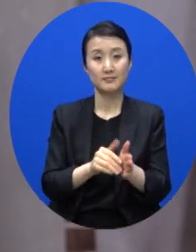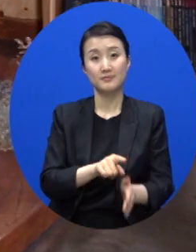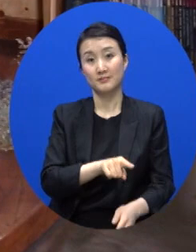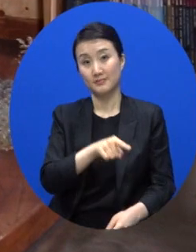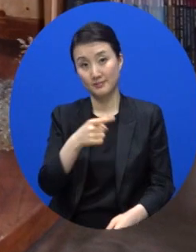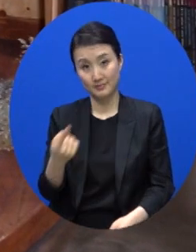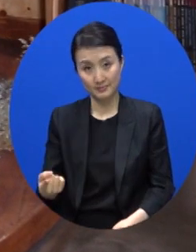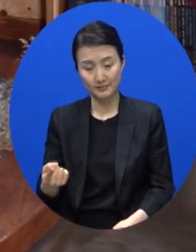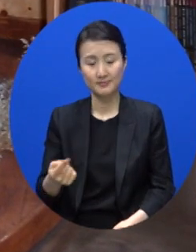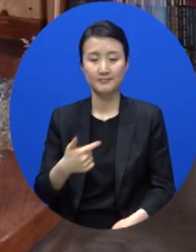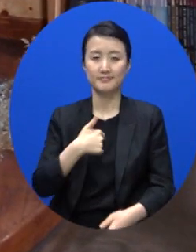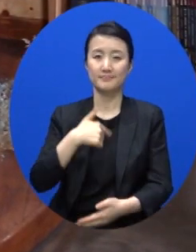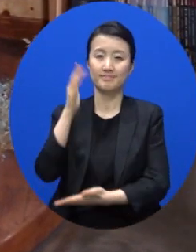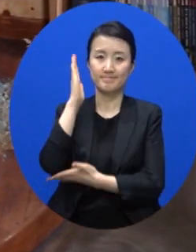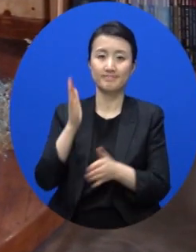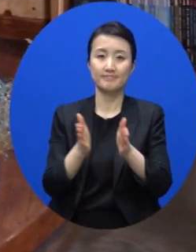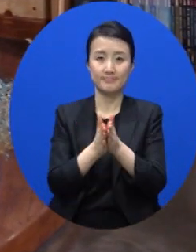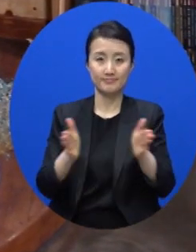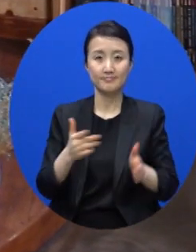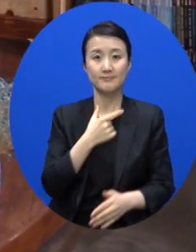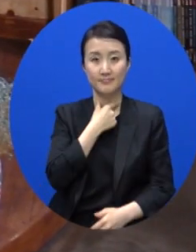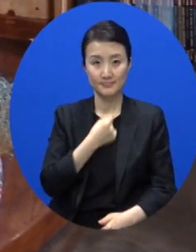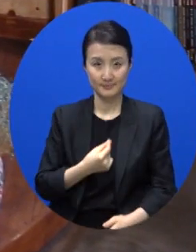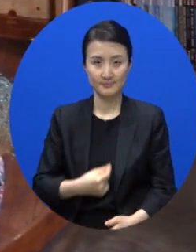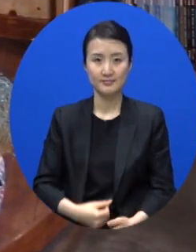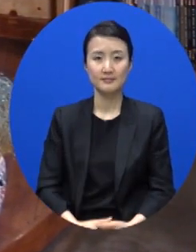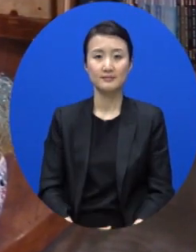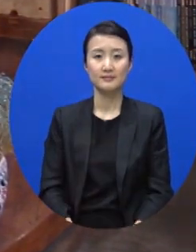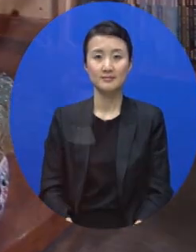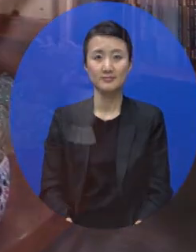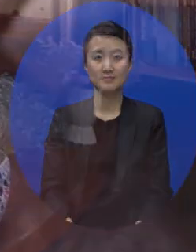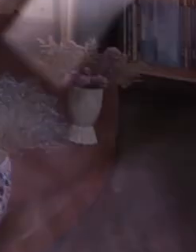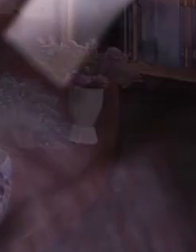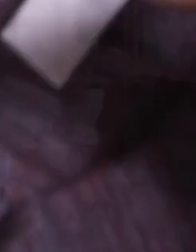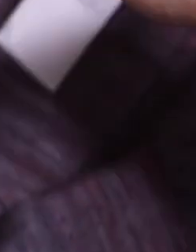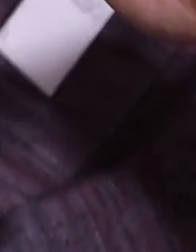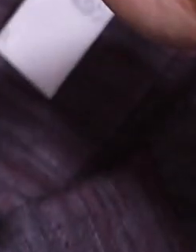듣고 시작해 보도록 하겠습니다.